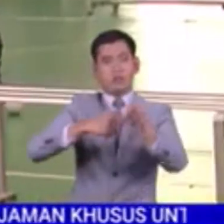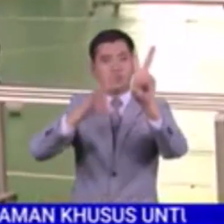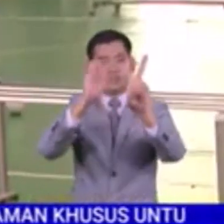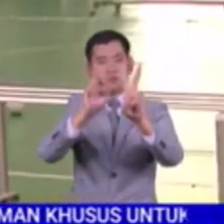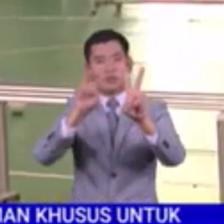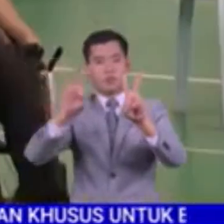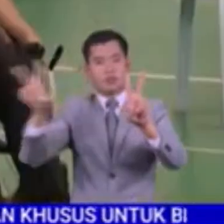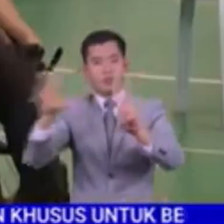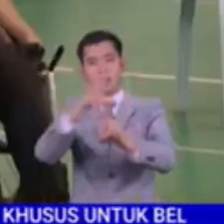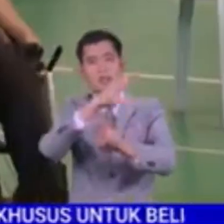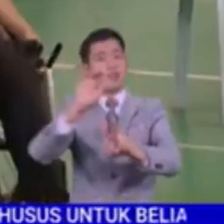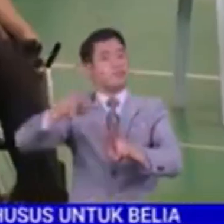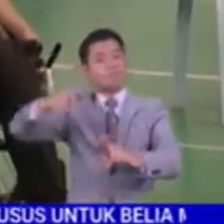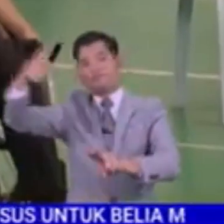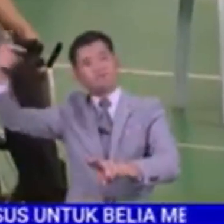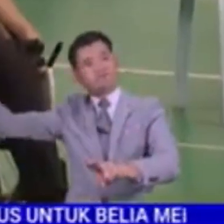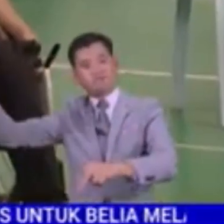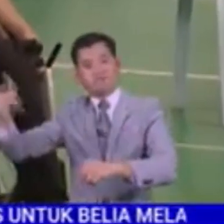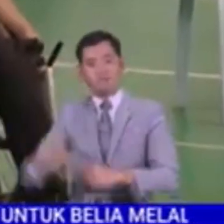dan seterusnya